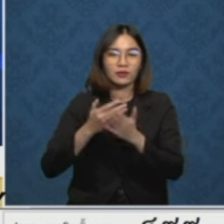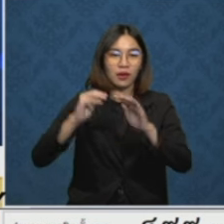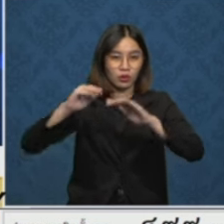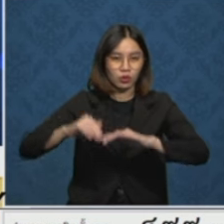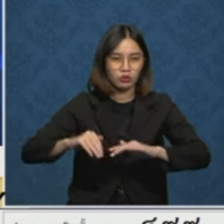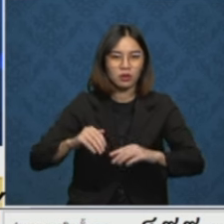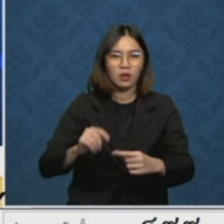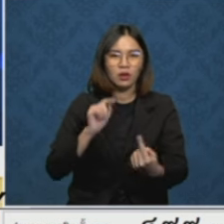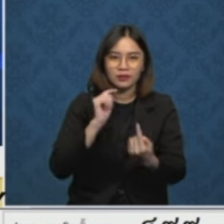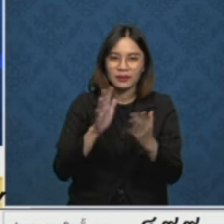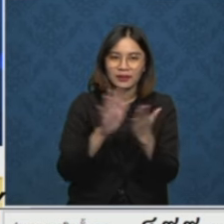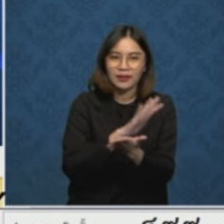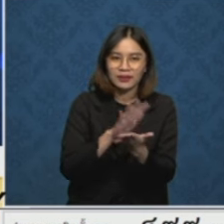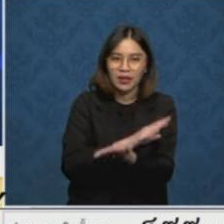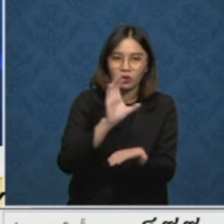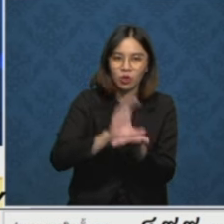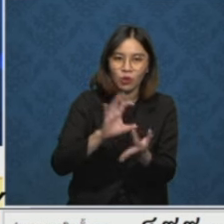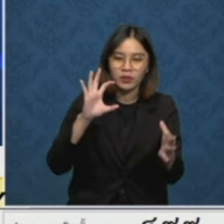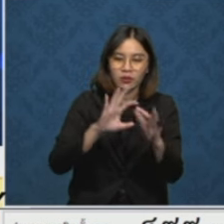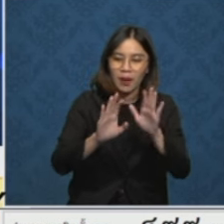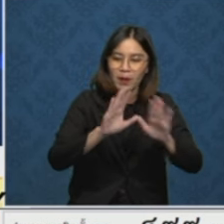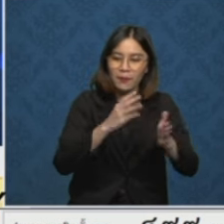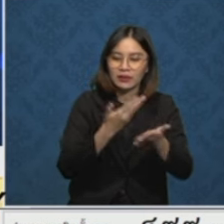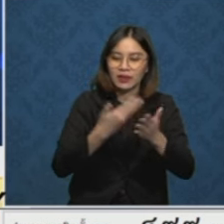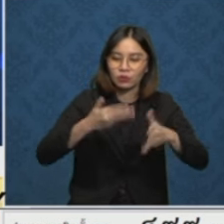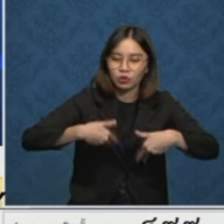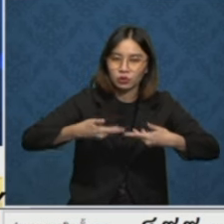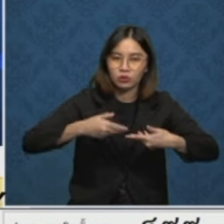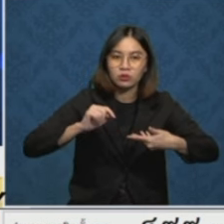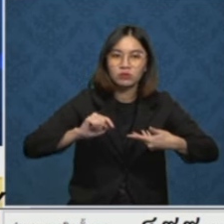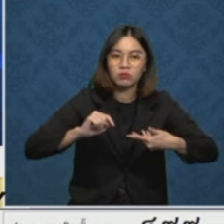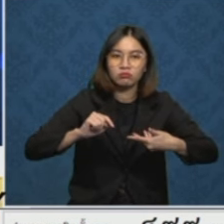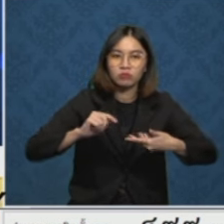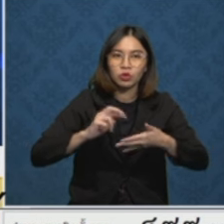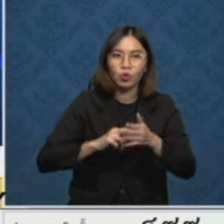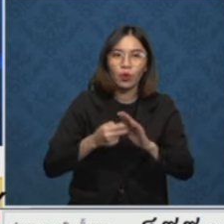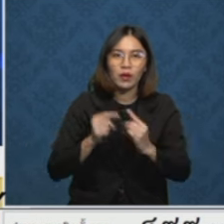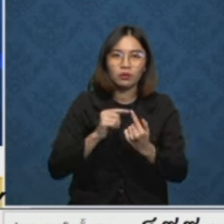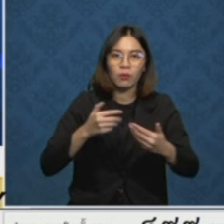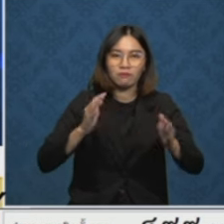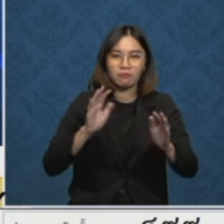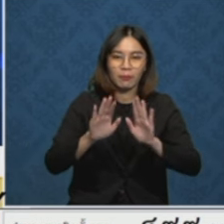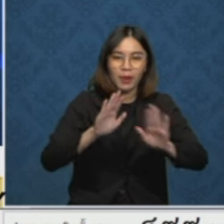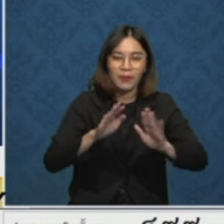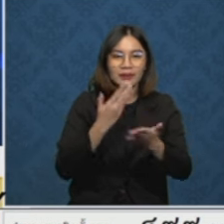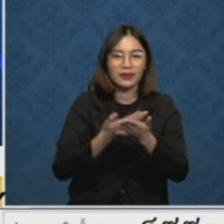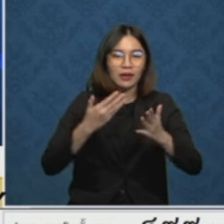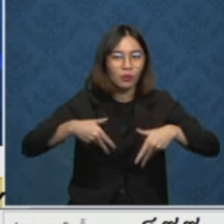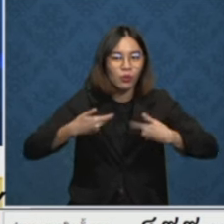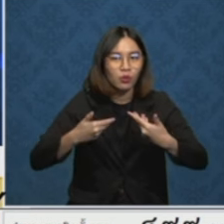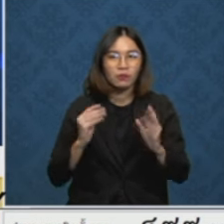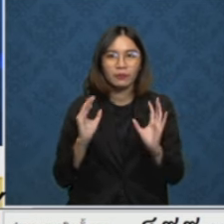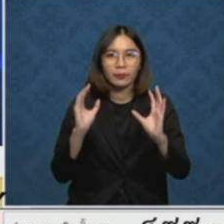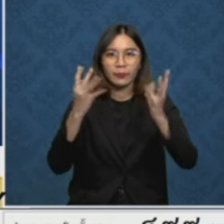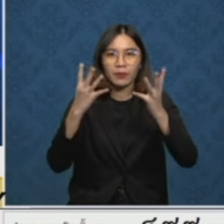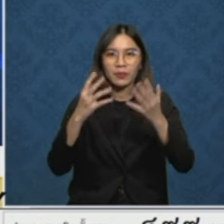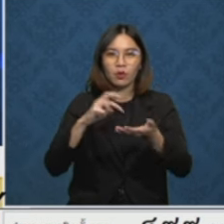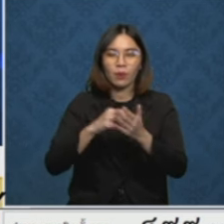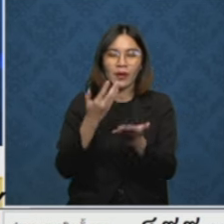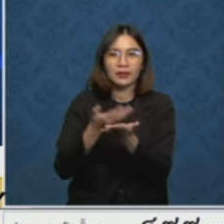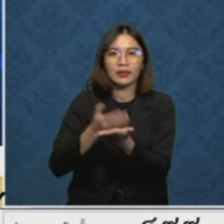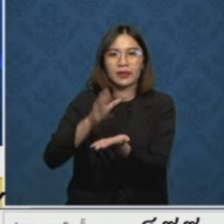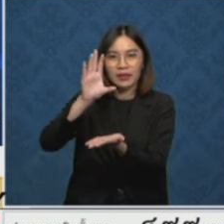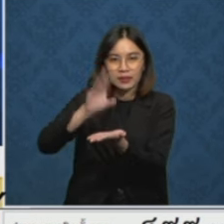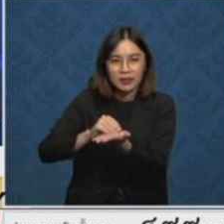ต่พอไปดูเอกสารงบประมาณเกี่ยวกับการประมาณการรายได้ค่ะปรากฏว่าไม่มีการประมาณการรายได้ใหม่บอกว่าจะจัดเก็บร